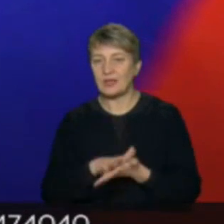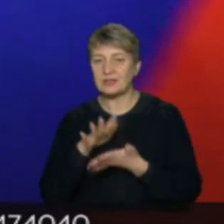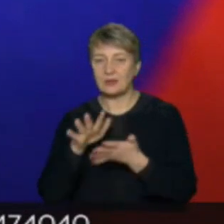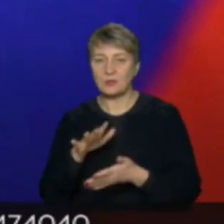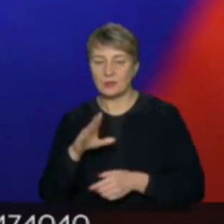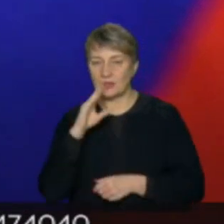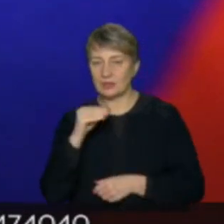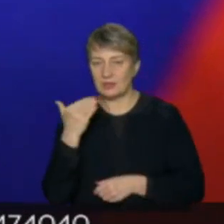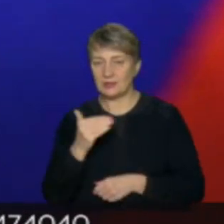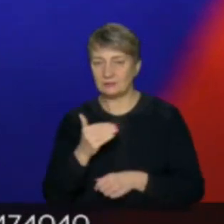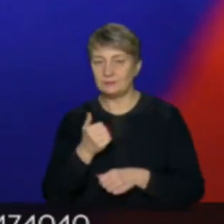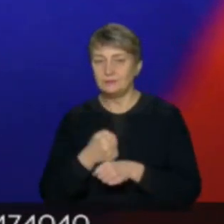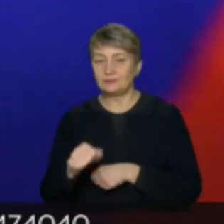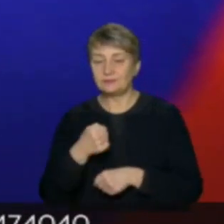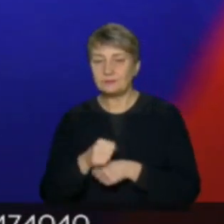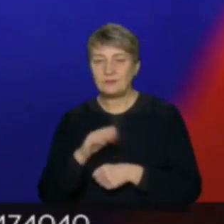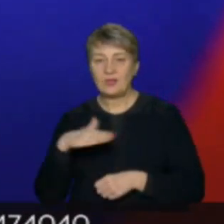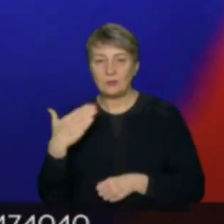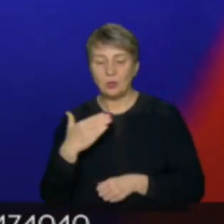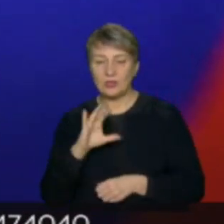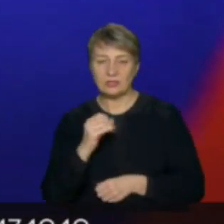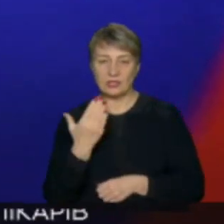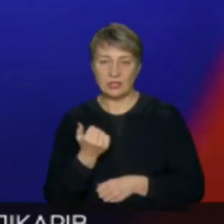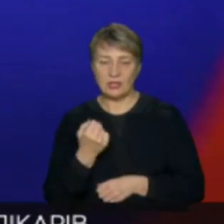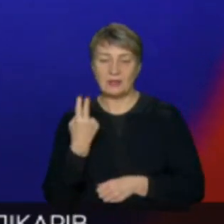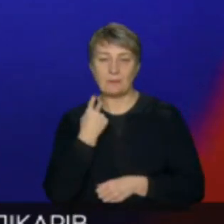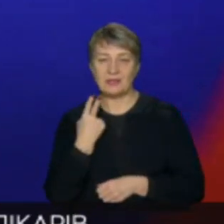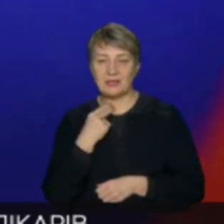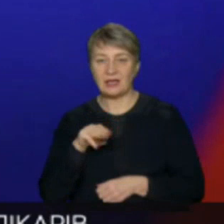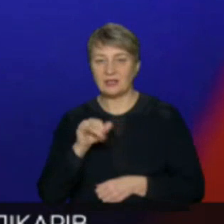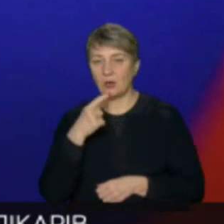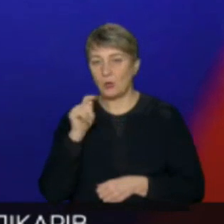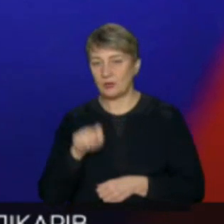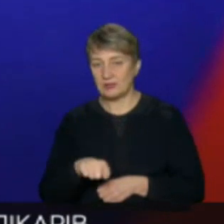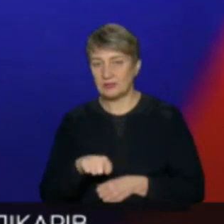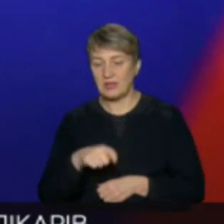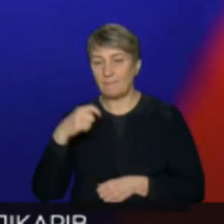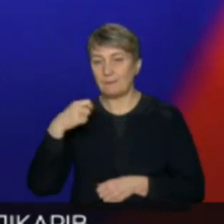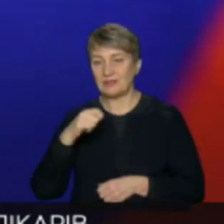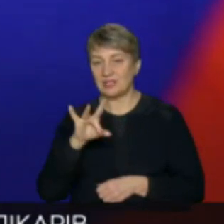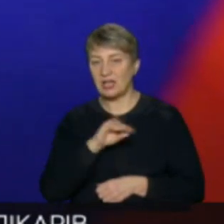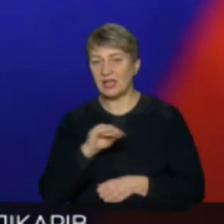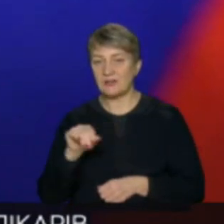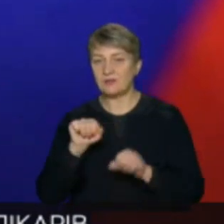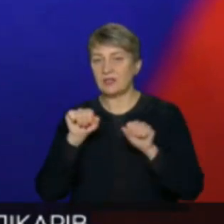боку спецслужб США, Британії та України. Крім того, президента РФ можуть